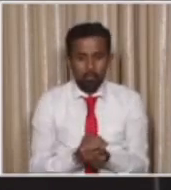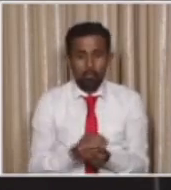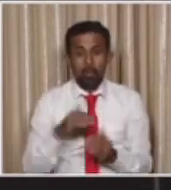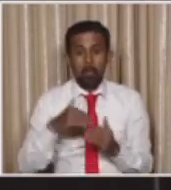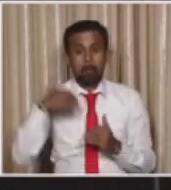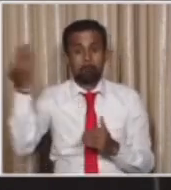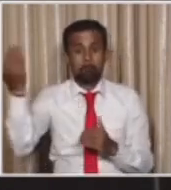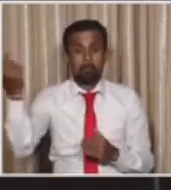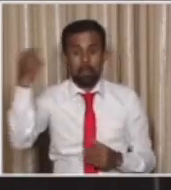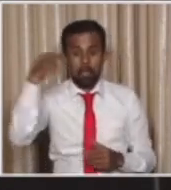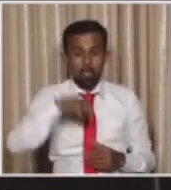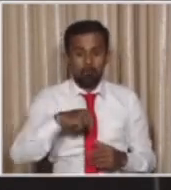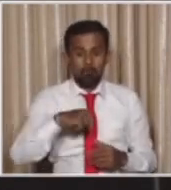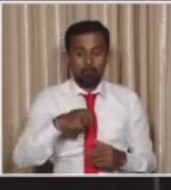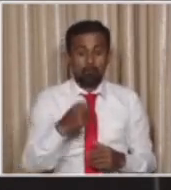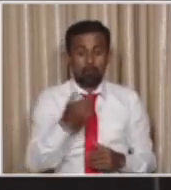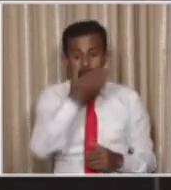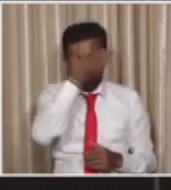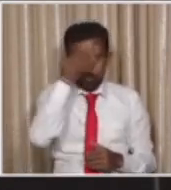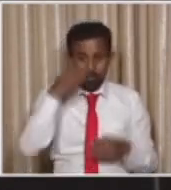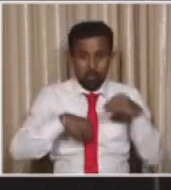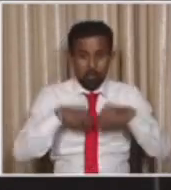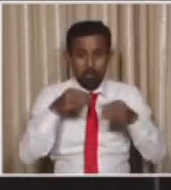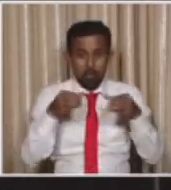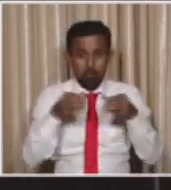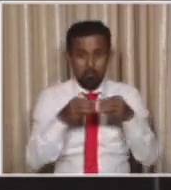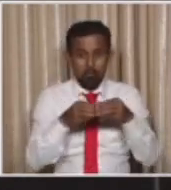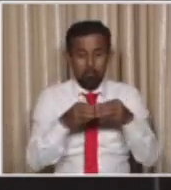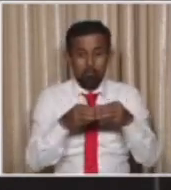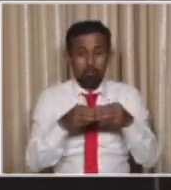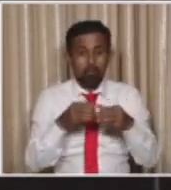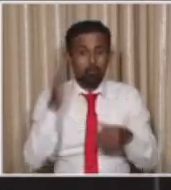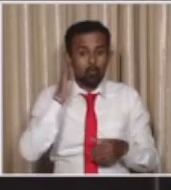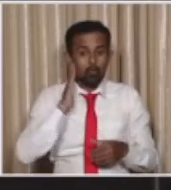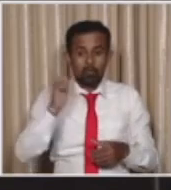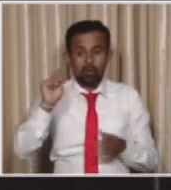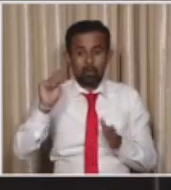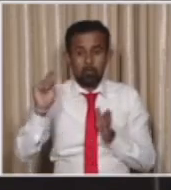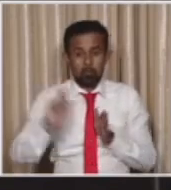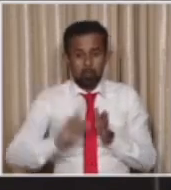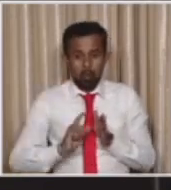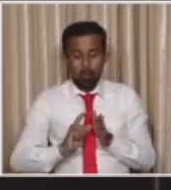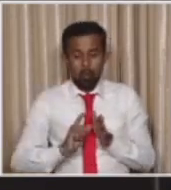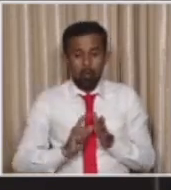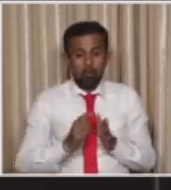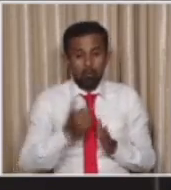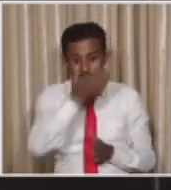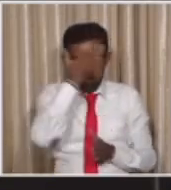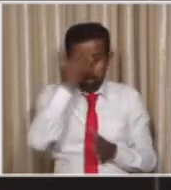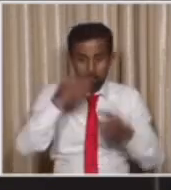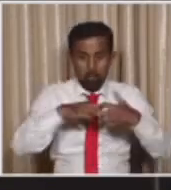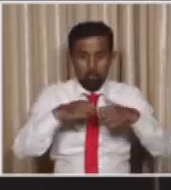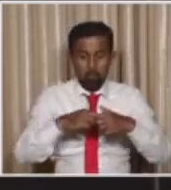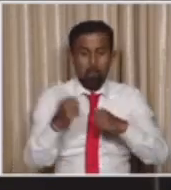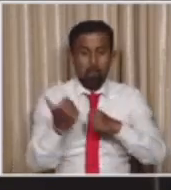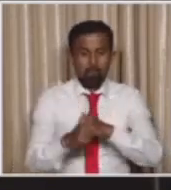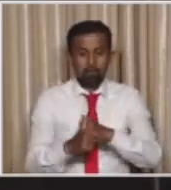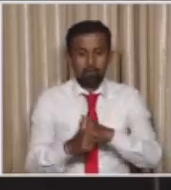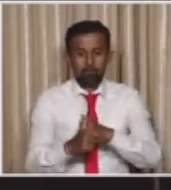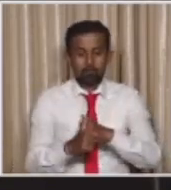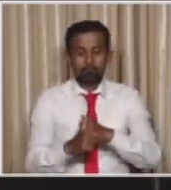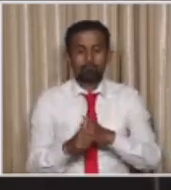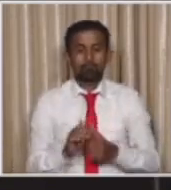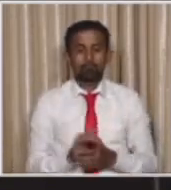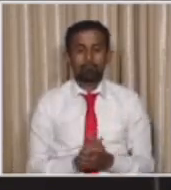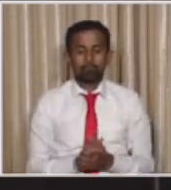පිටින් ඇවිල්ලා තමයි මේ බෙදුම්වාද දෙමළ දේශපාලඥයෝ මේ විදේශ මුදල් අරගෙන මේ ජනවර්ගයේ ප්‍රශ්නයක් ඇති කරන්නේ. එතකොට